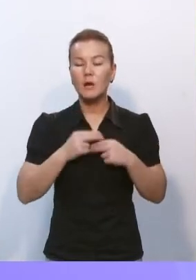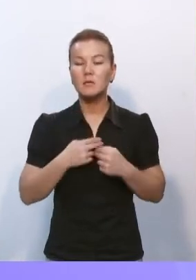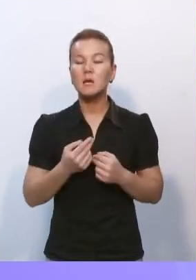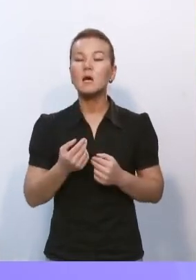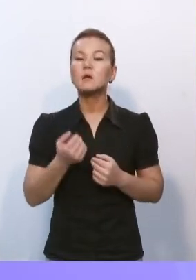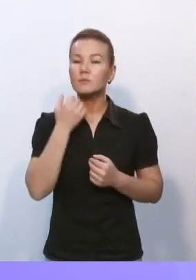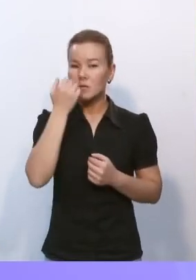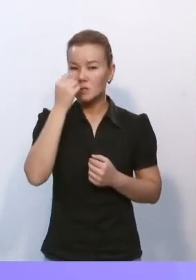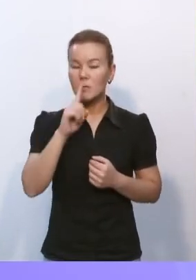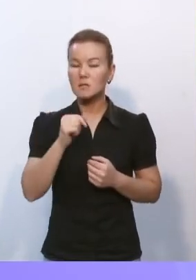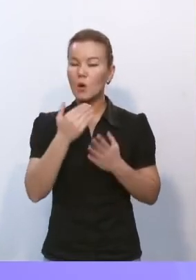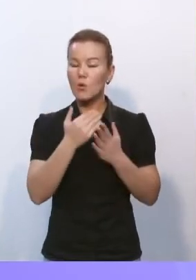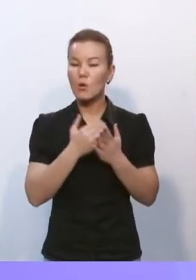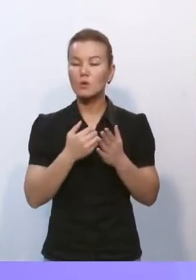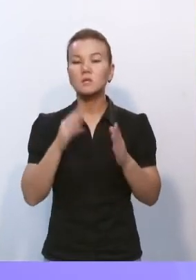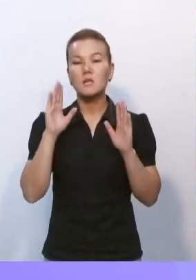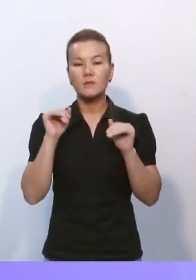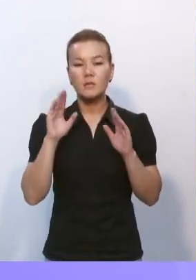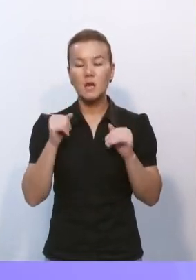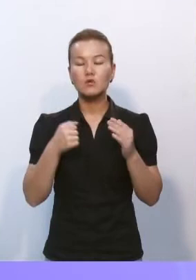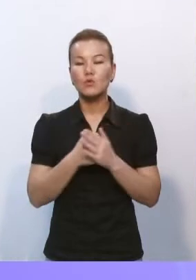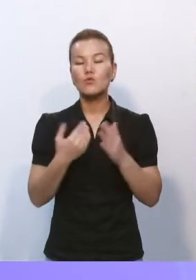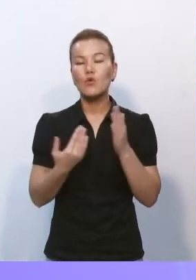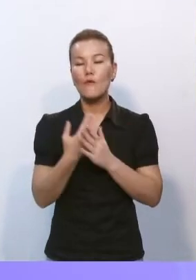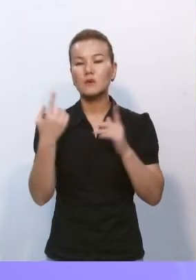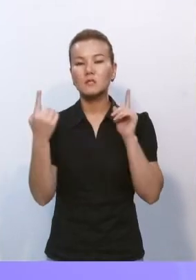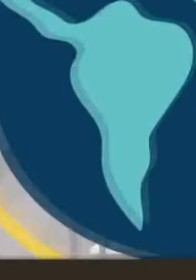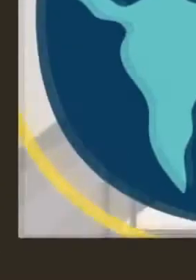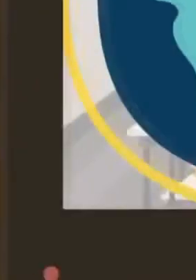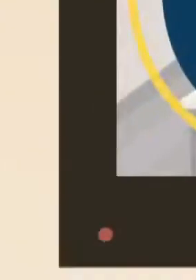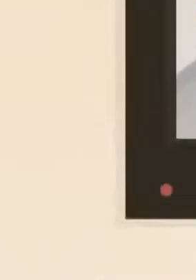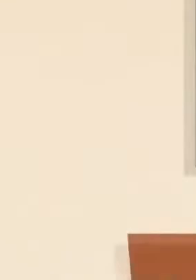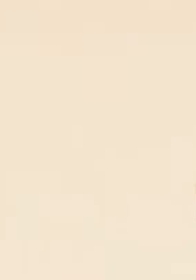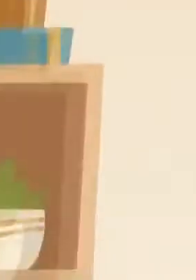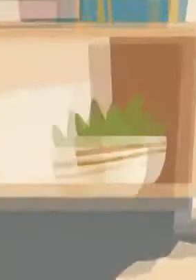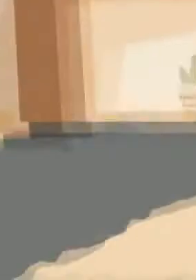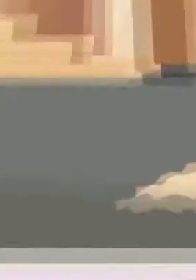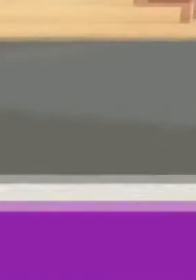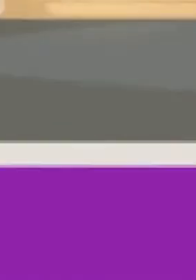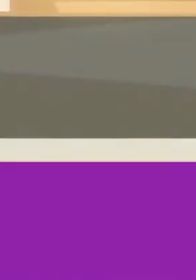Спасибо за урок. До свидания. До новых встреч.